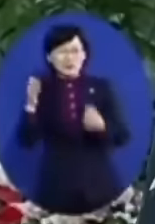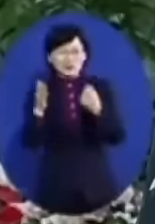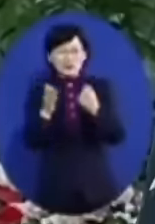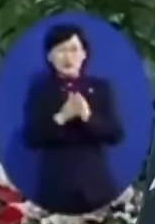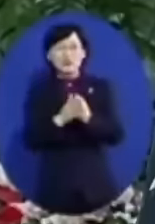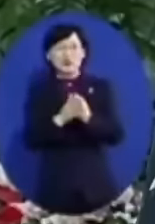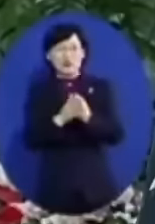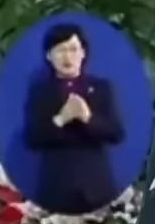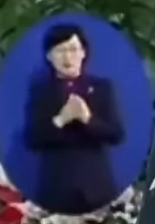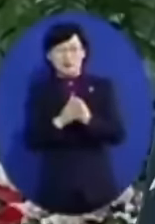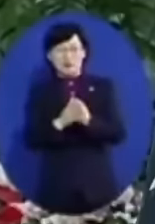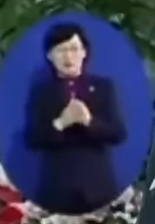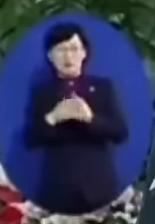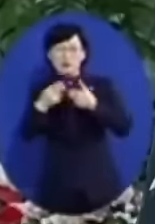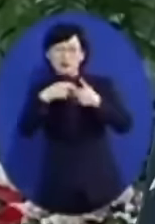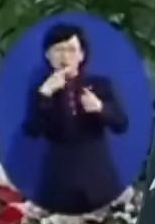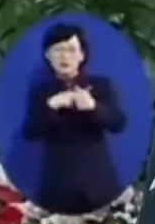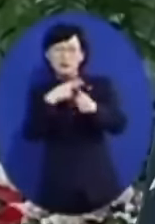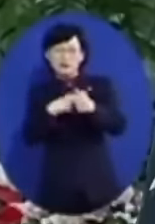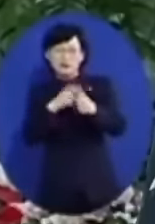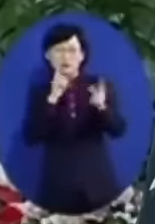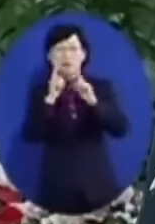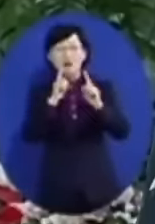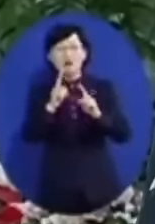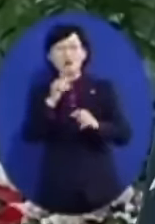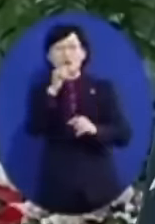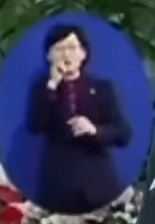것이라고 의사들은 말합니다.